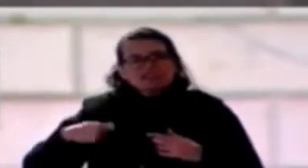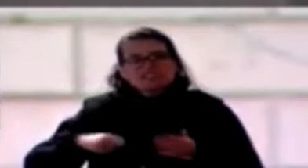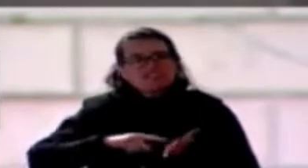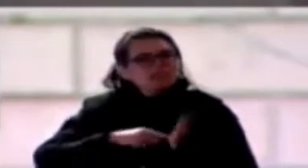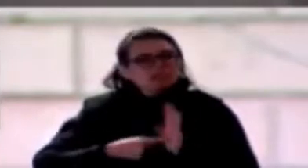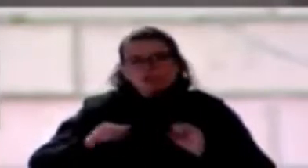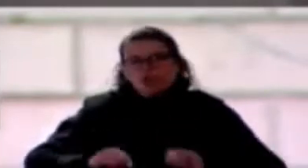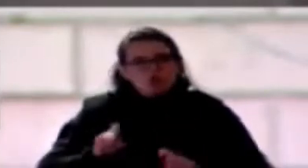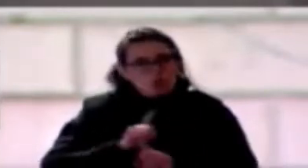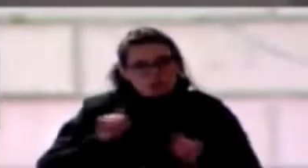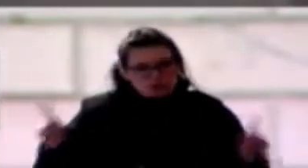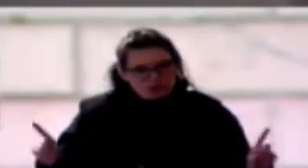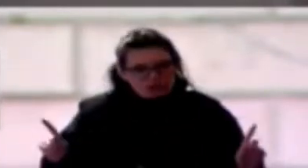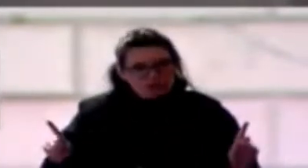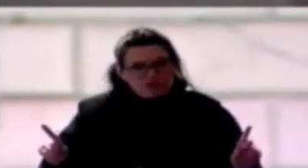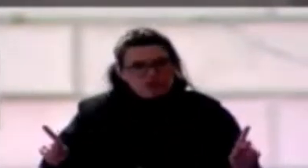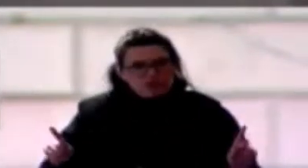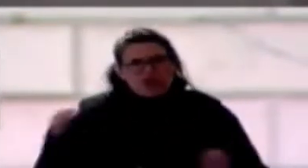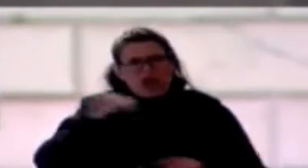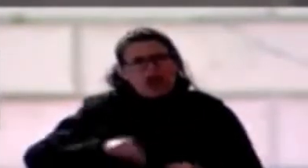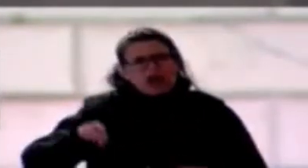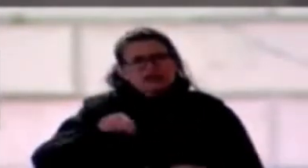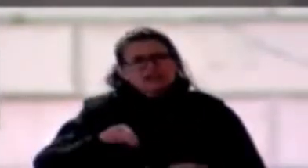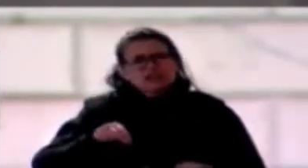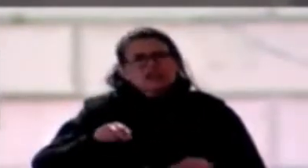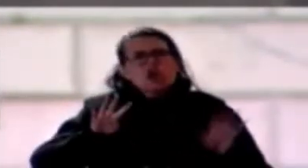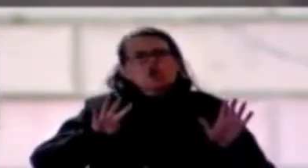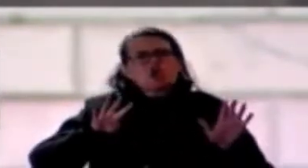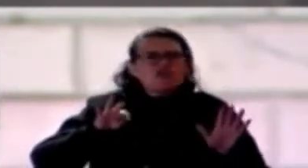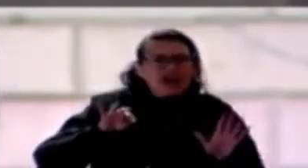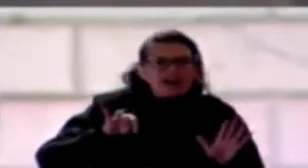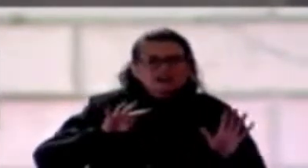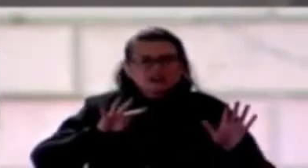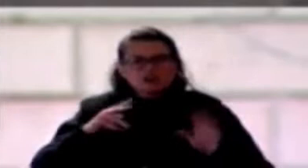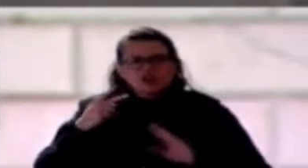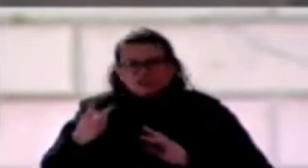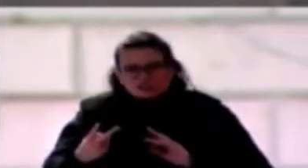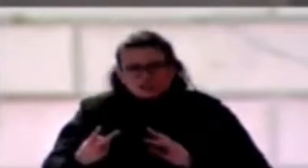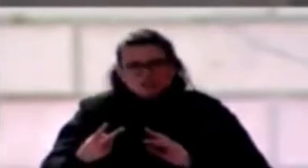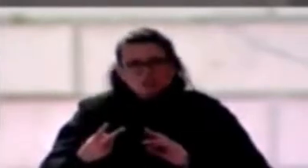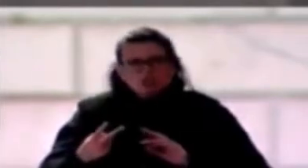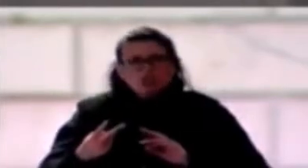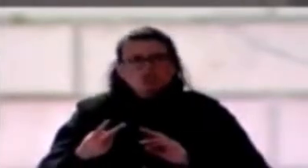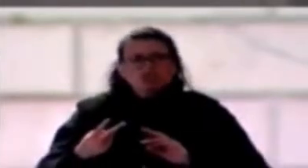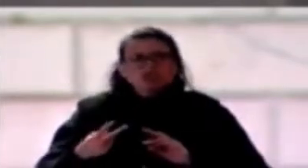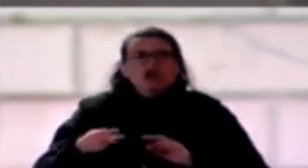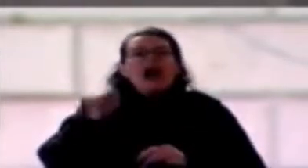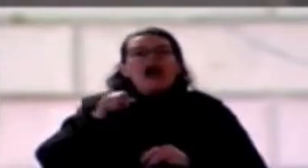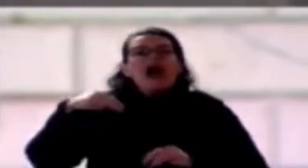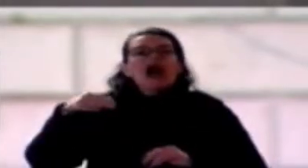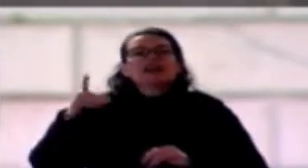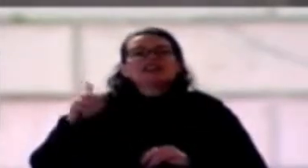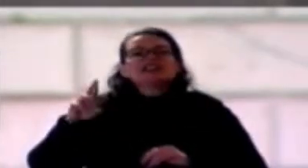nel 90, nel 92. Andreotti, un prescritto per reati di mafia,